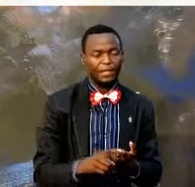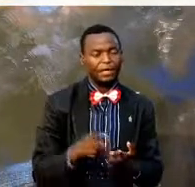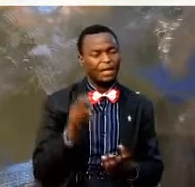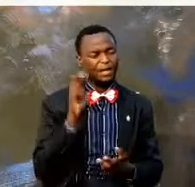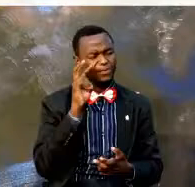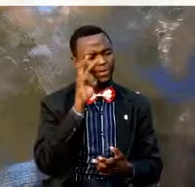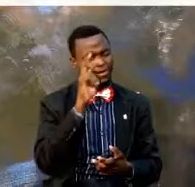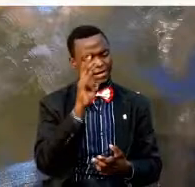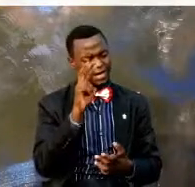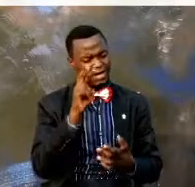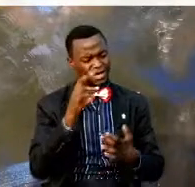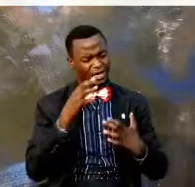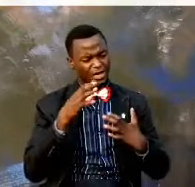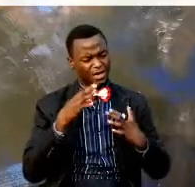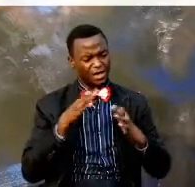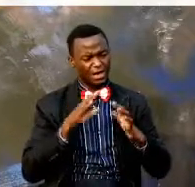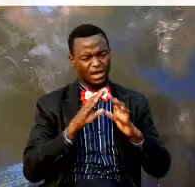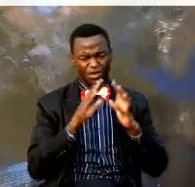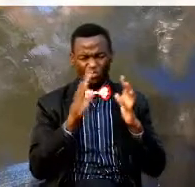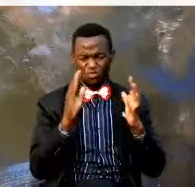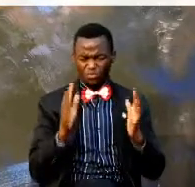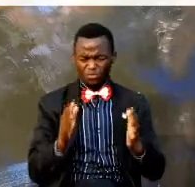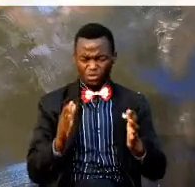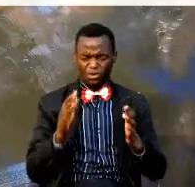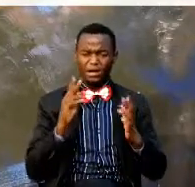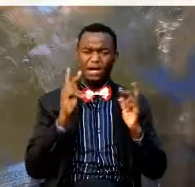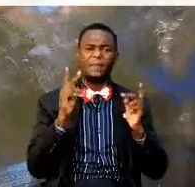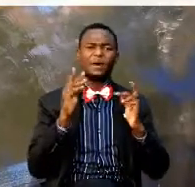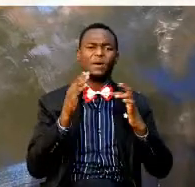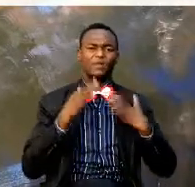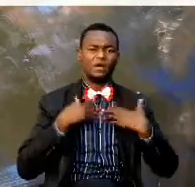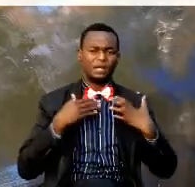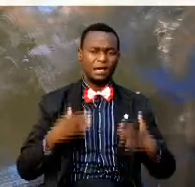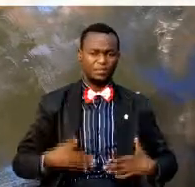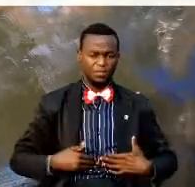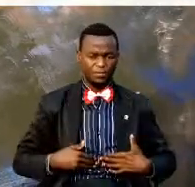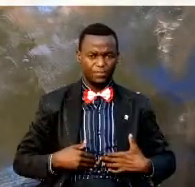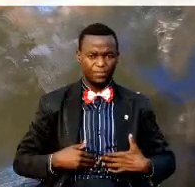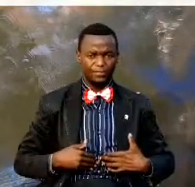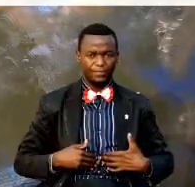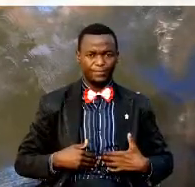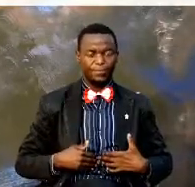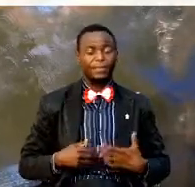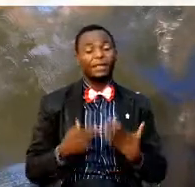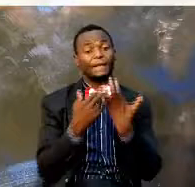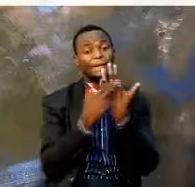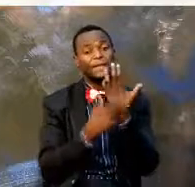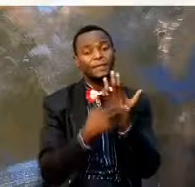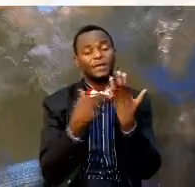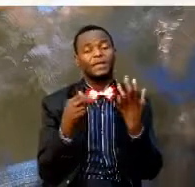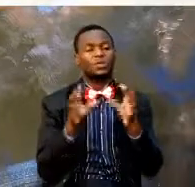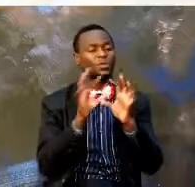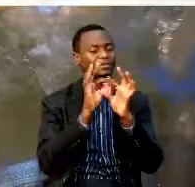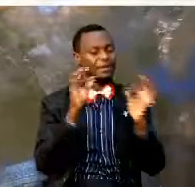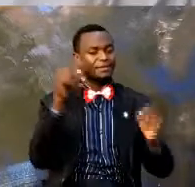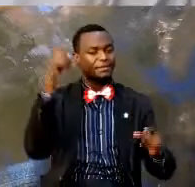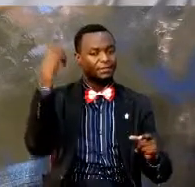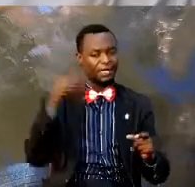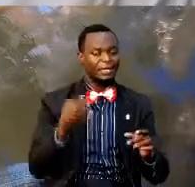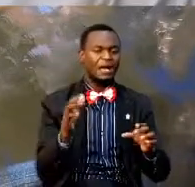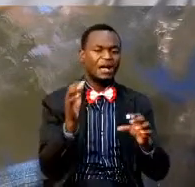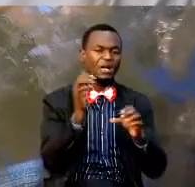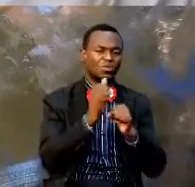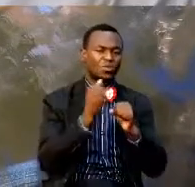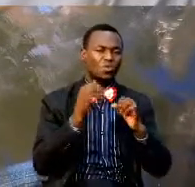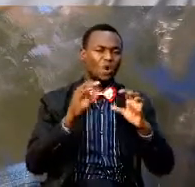alipoonekana ana umbo kama mwanadamu. Sikiliza wapendwa, Biblia iko sahihi sana. Akachukua umbo